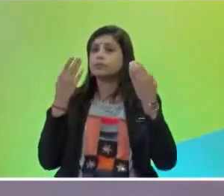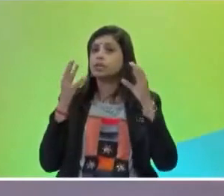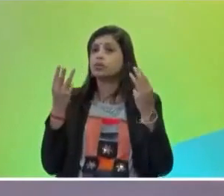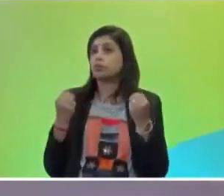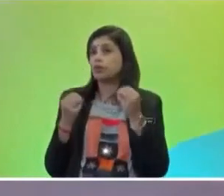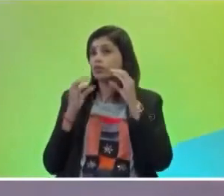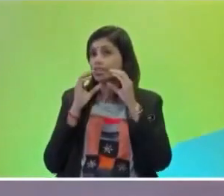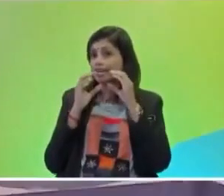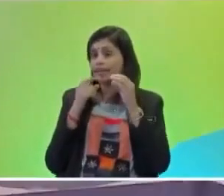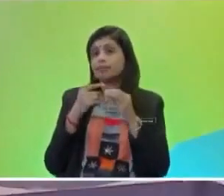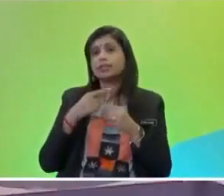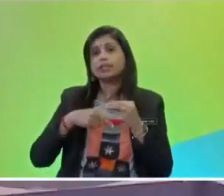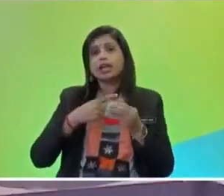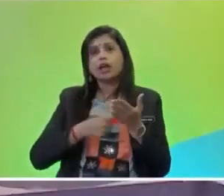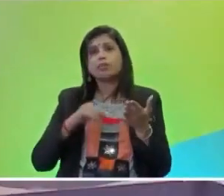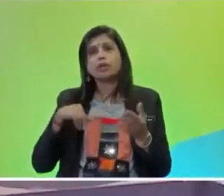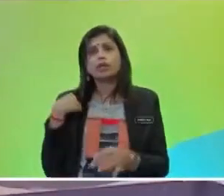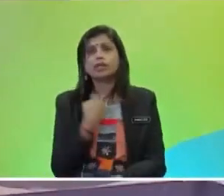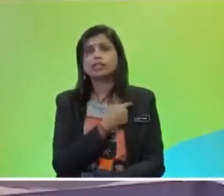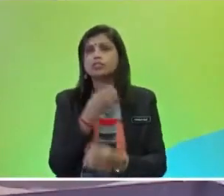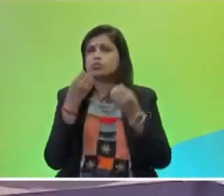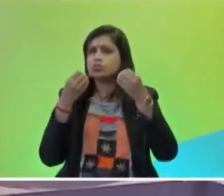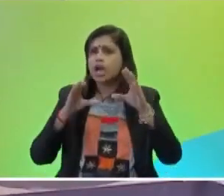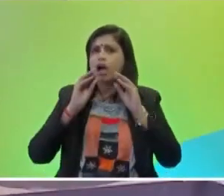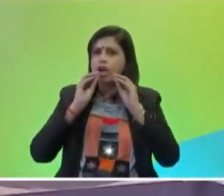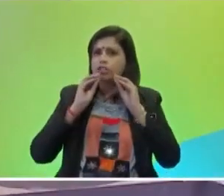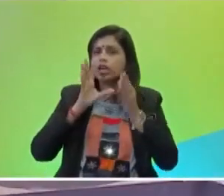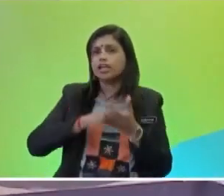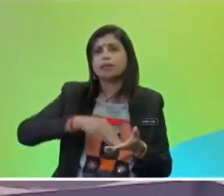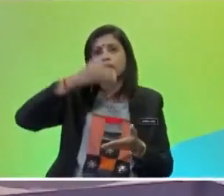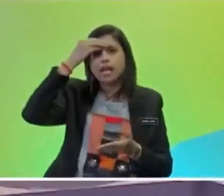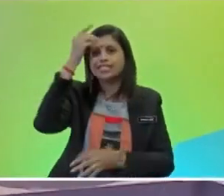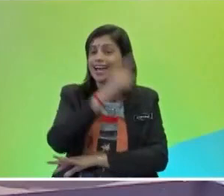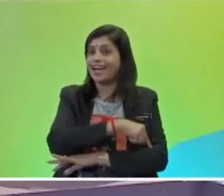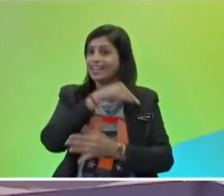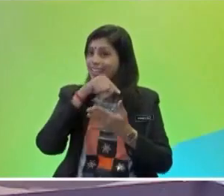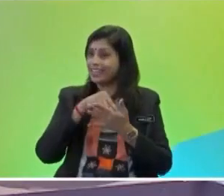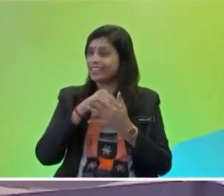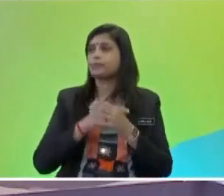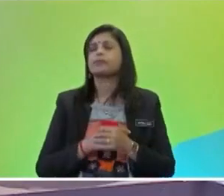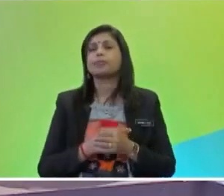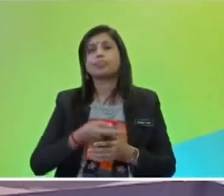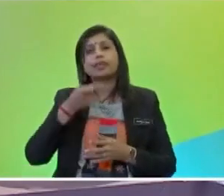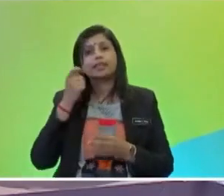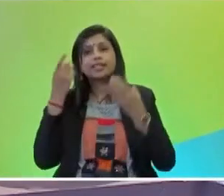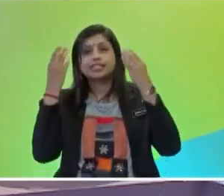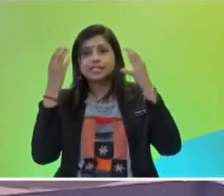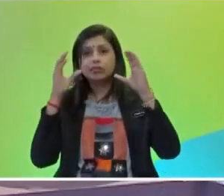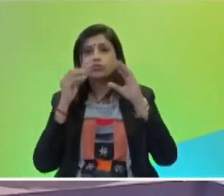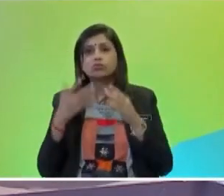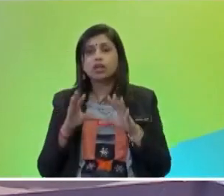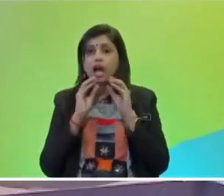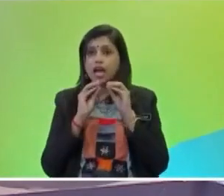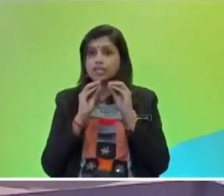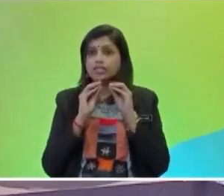ini? Okey, baik. Okey, murid-murid di rumah. Okey, apa yang kita dah lihat hari ini? Kita dah lihat cara berterima kasih dari segi pertuturan dan